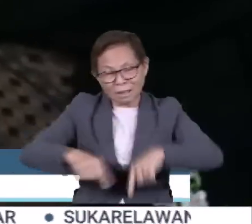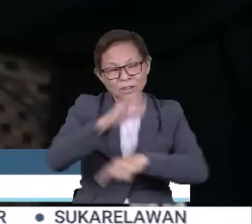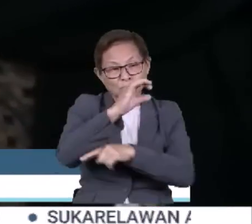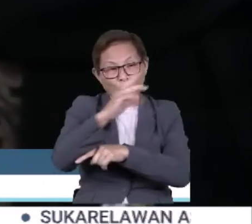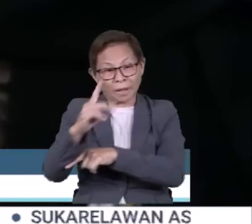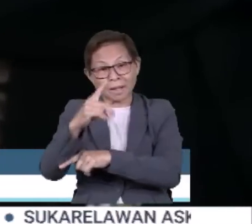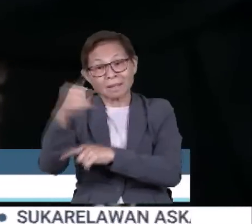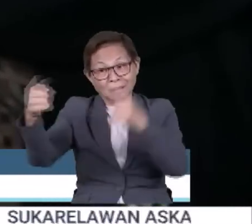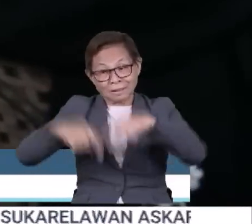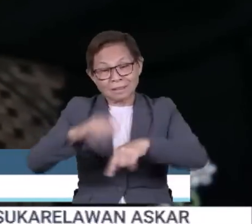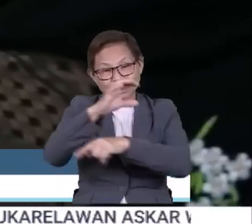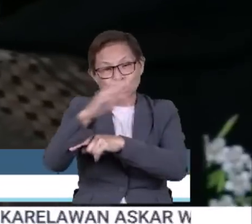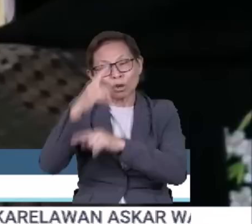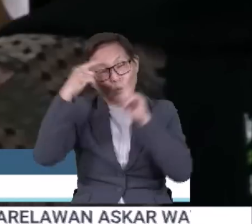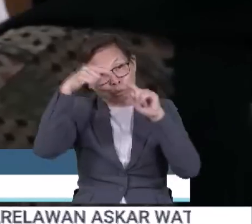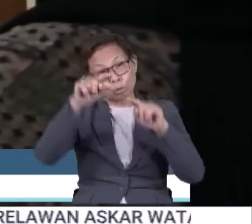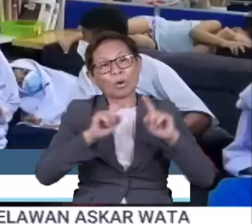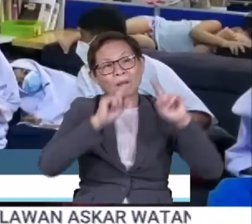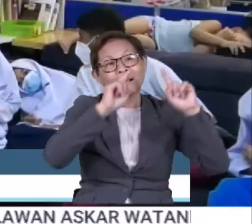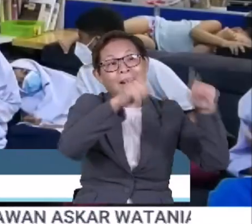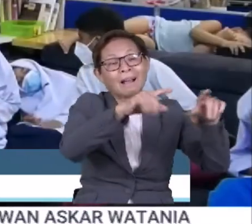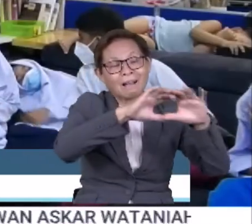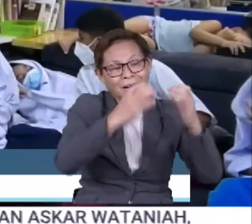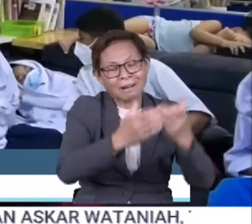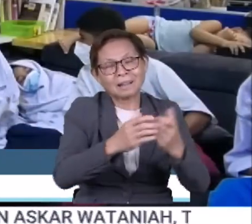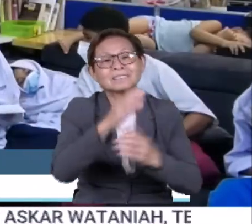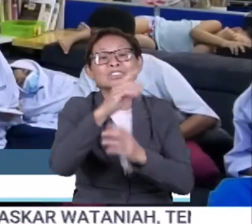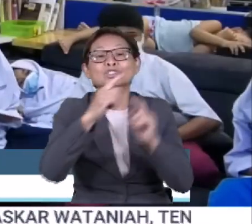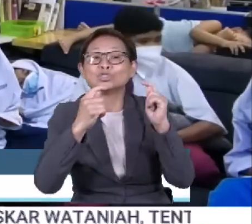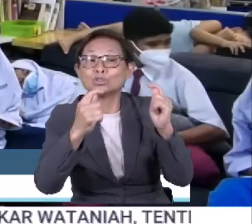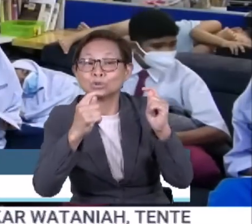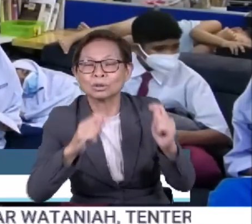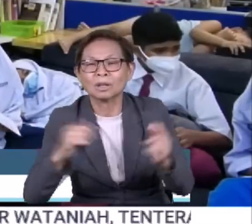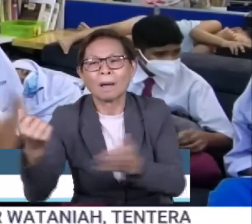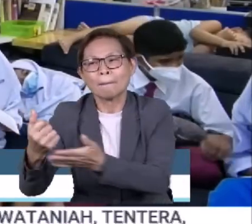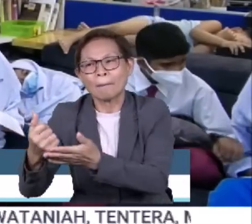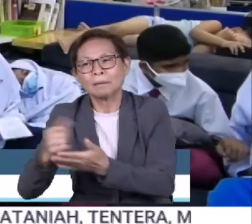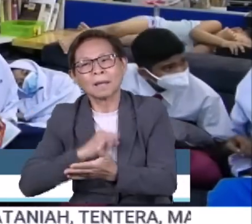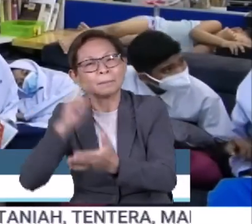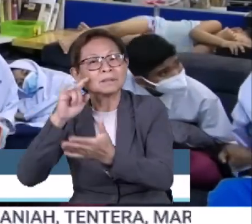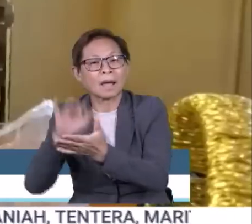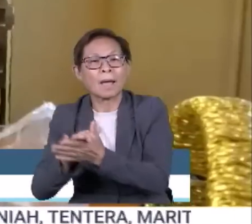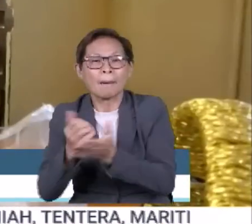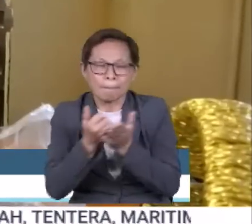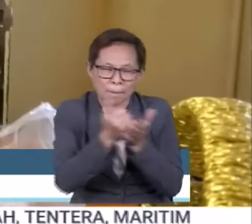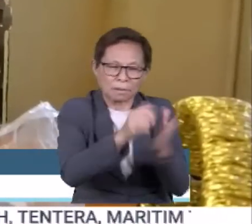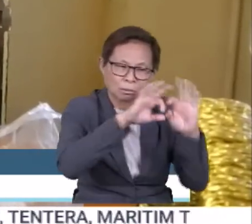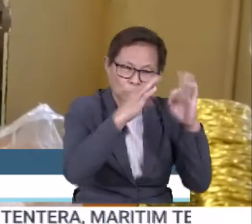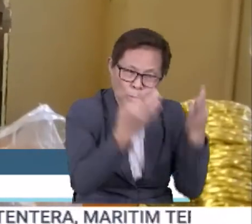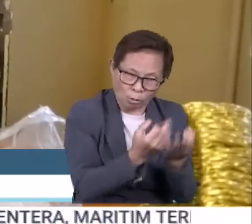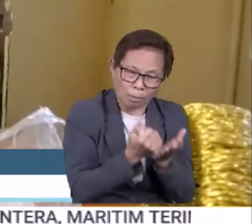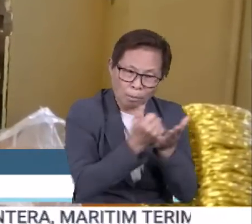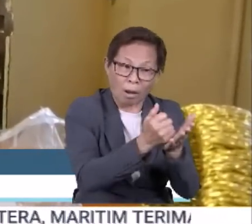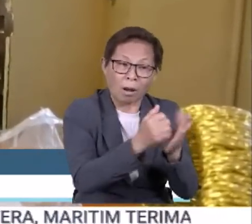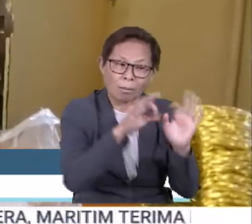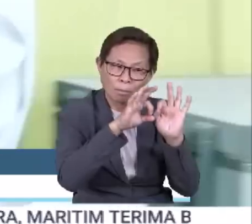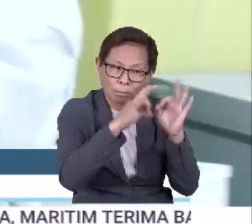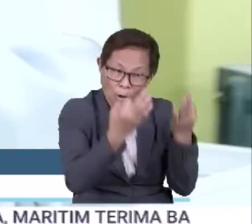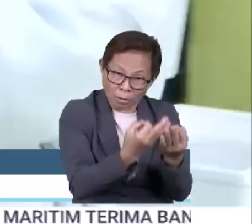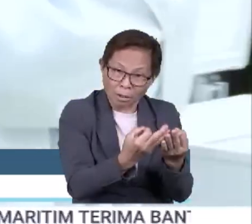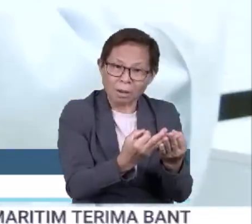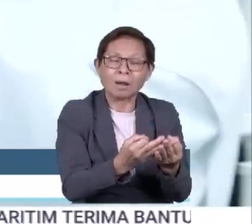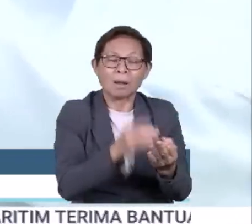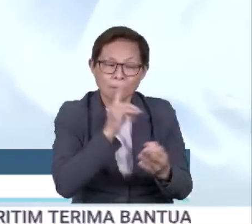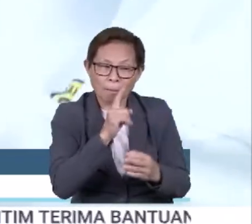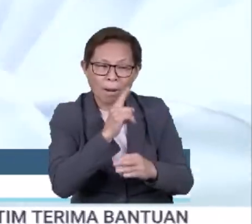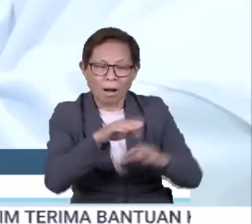untuk hadiri kelas tambahan. Kita percaya dengan bantuan kepada keluarga dapat memastikan perkembangan anak-anak